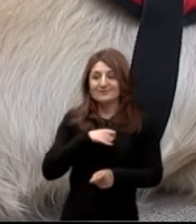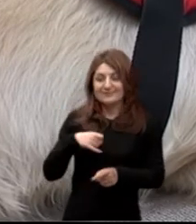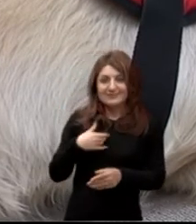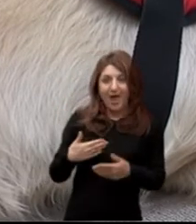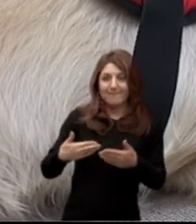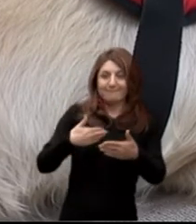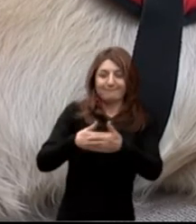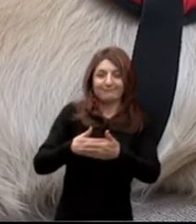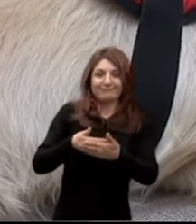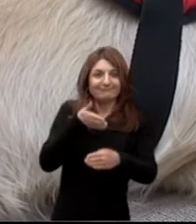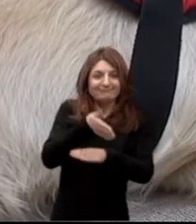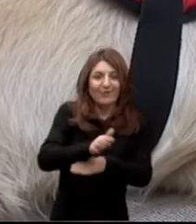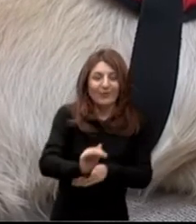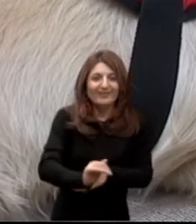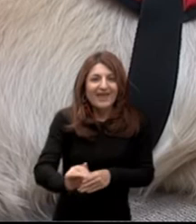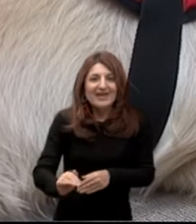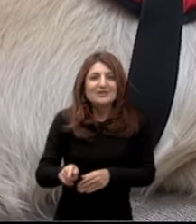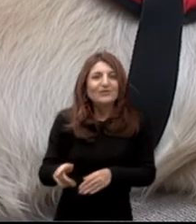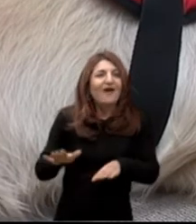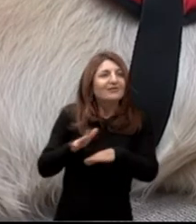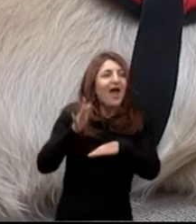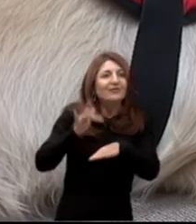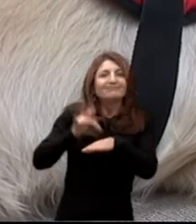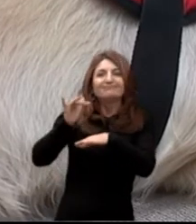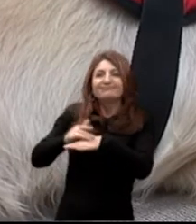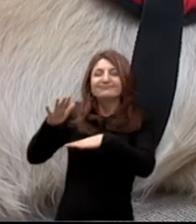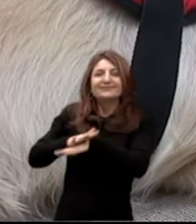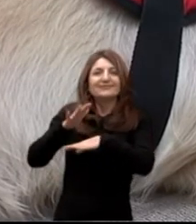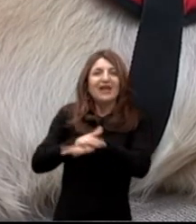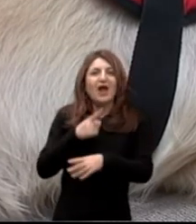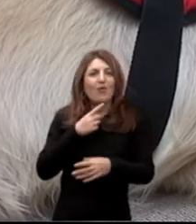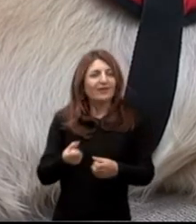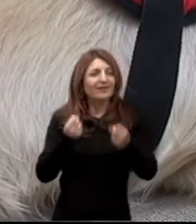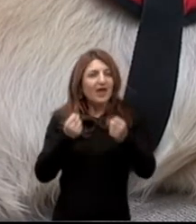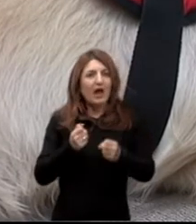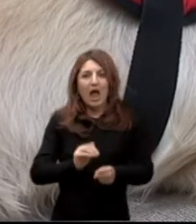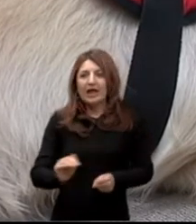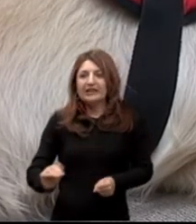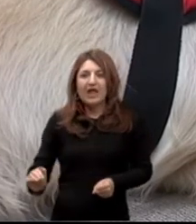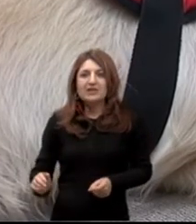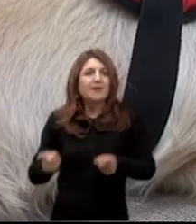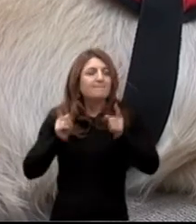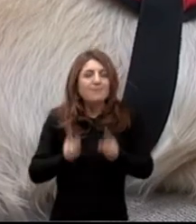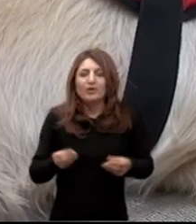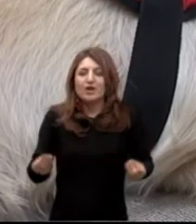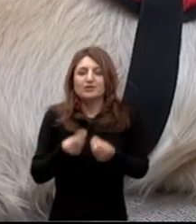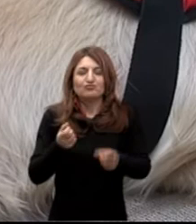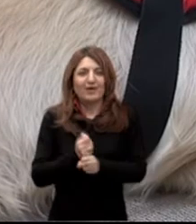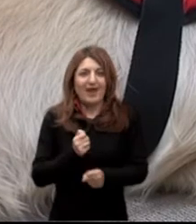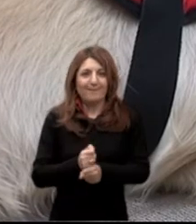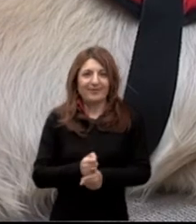djetetu. Znači, tu je već senzorički podržaj je toliko jak da dijete jednostavno na njega odreagira.